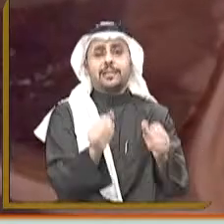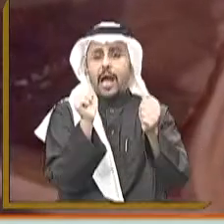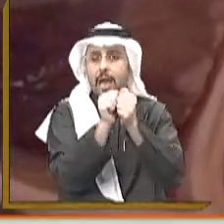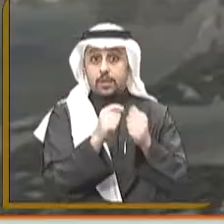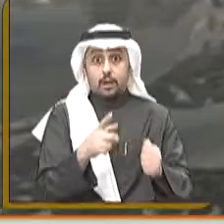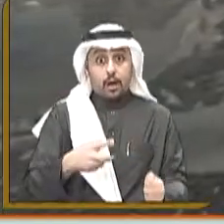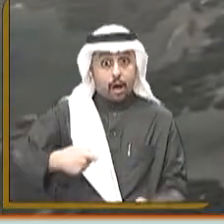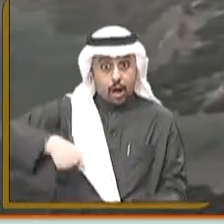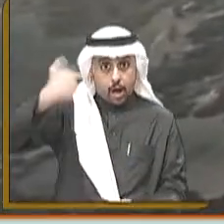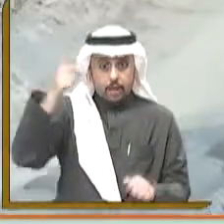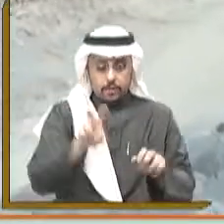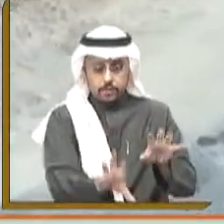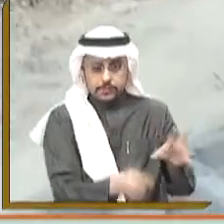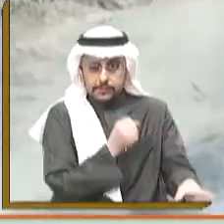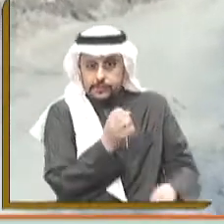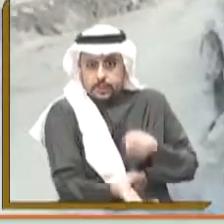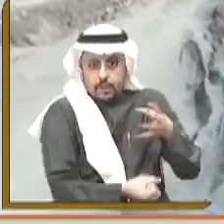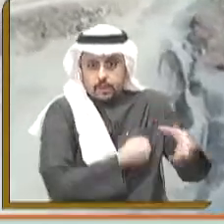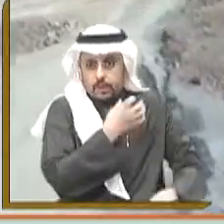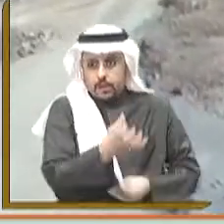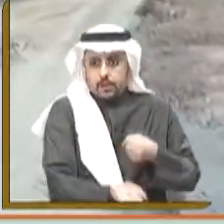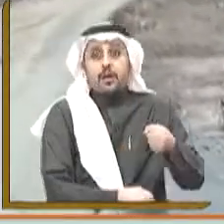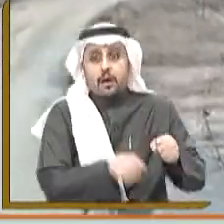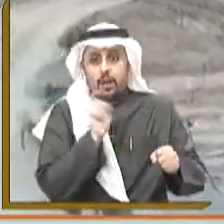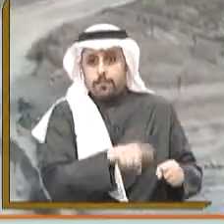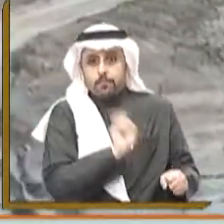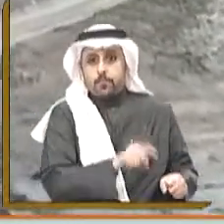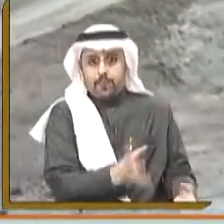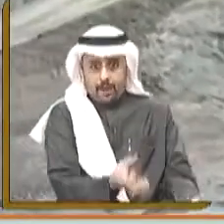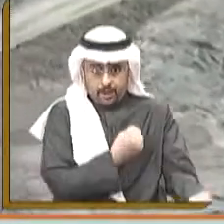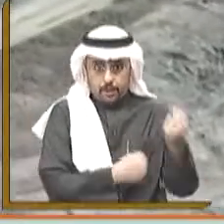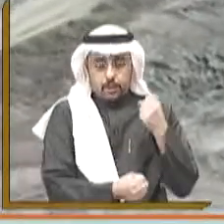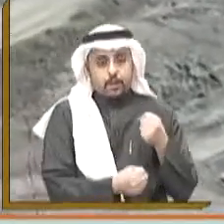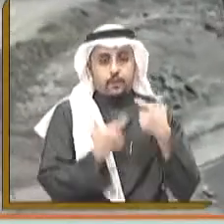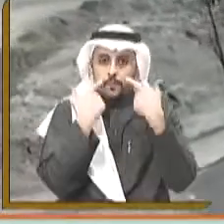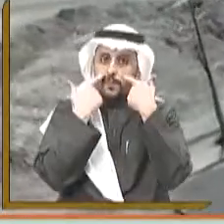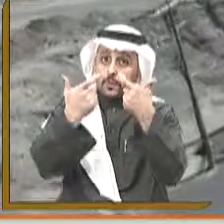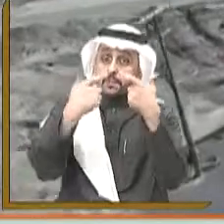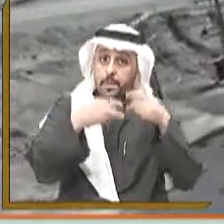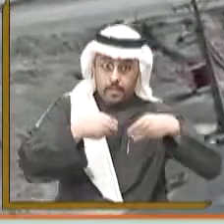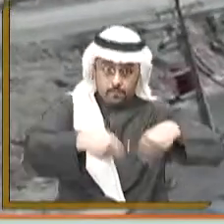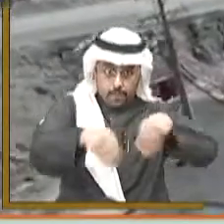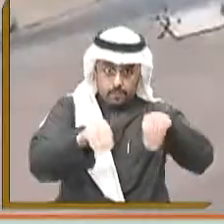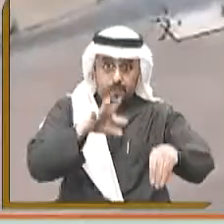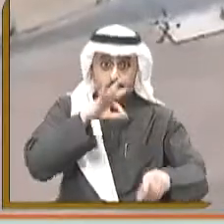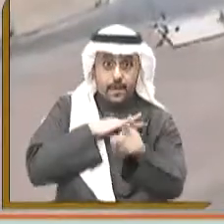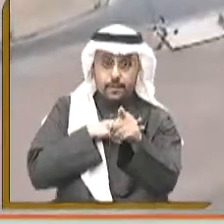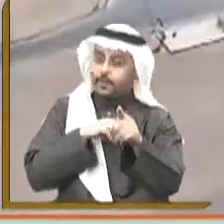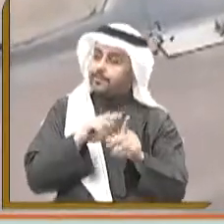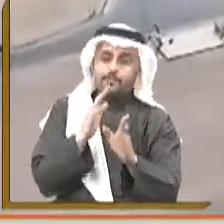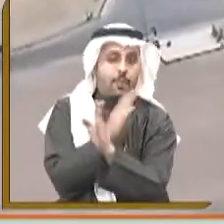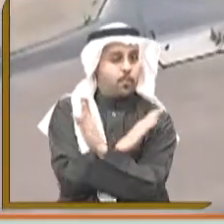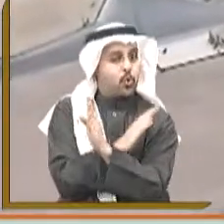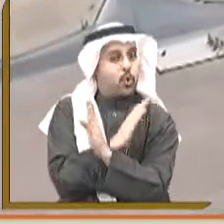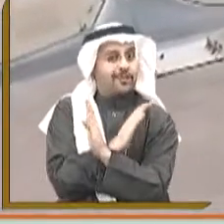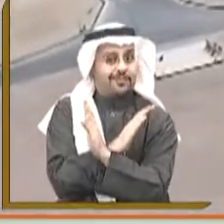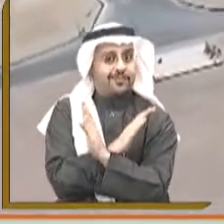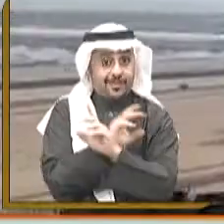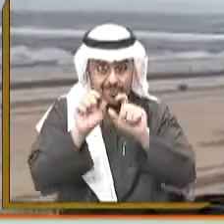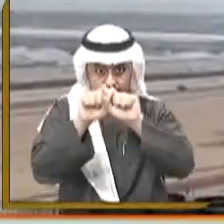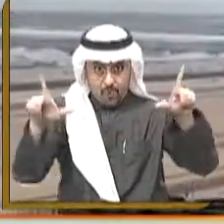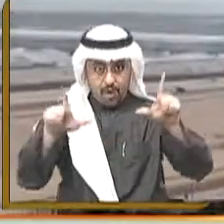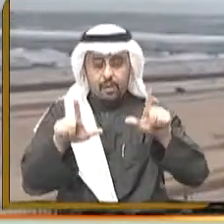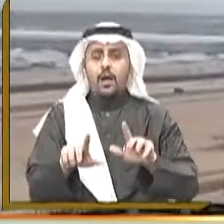الوزارة أن القرار بإضافة هذه المادة الجديدة إلى نظام الاستثمار التعديني يأتي للحد من ظاهرة الاستغلال العشوائي